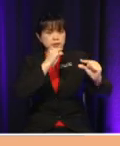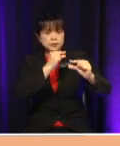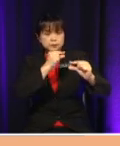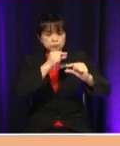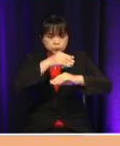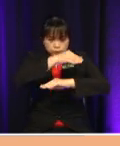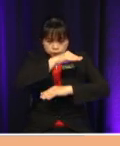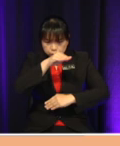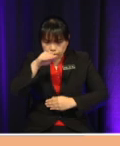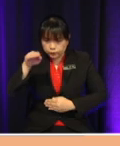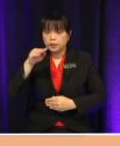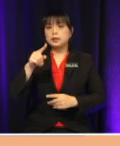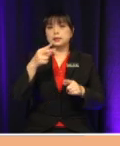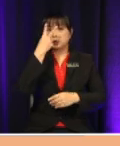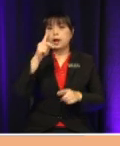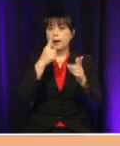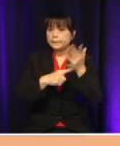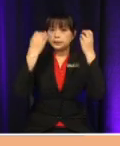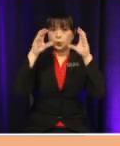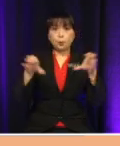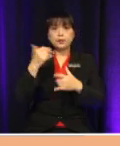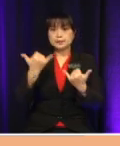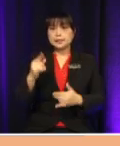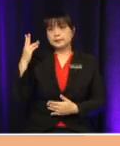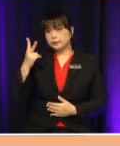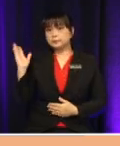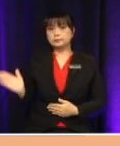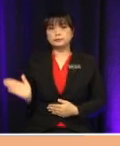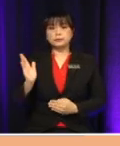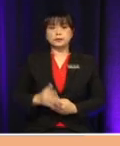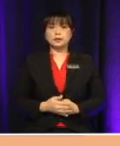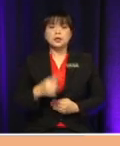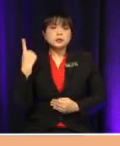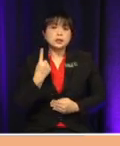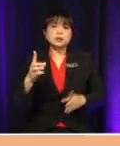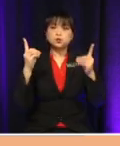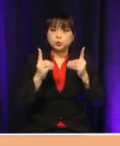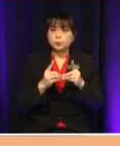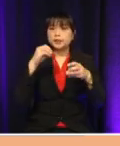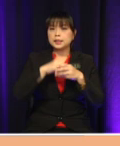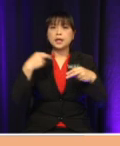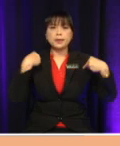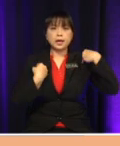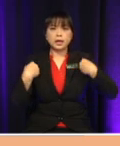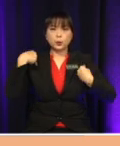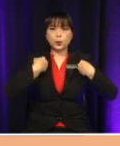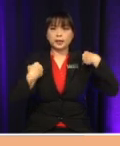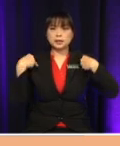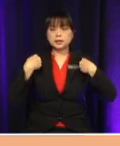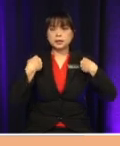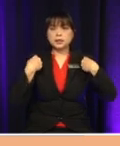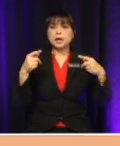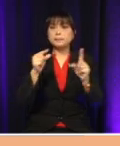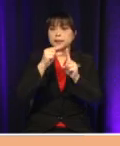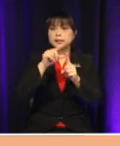gue buat sekarang nih ya supaya Anda paham ya oke sering dijumpai di dalam hewan penting ini ini sebenarnya perkataan yang